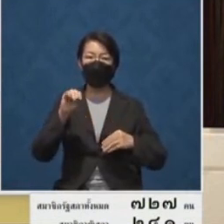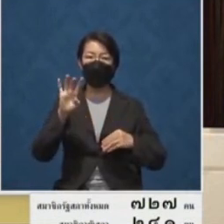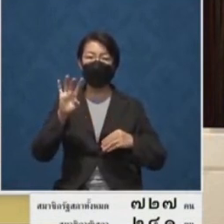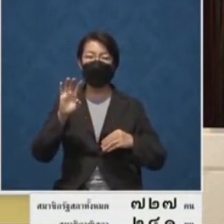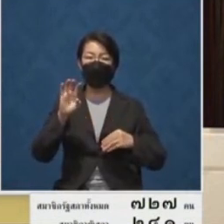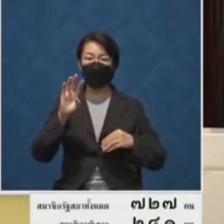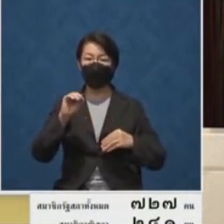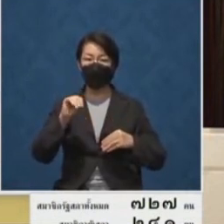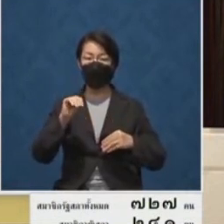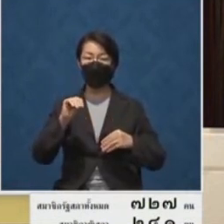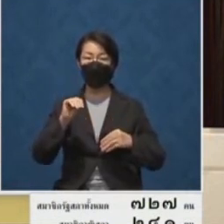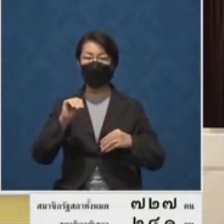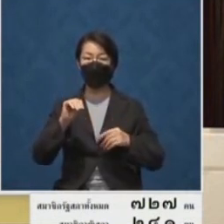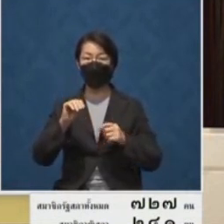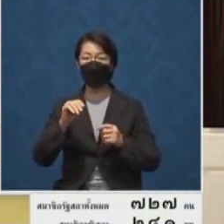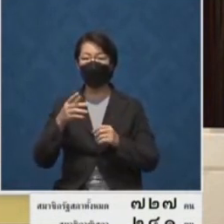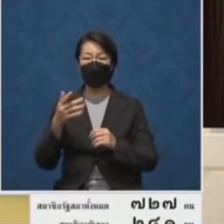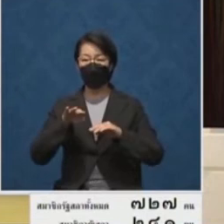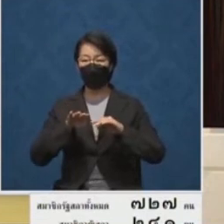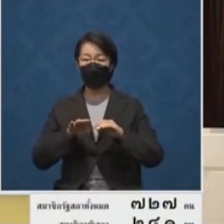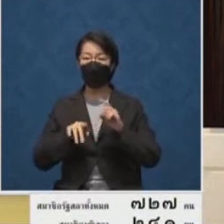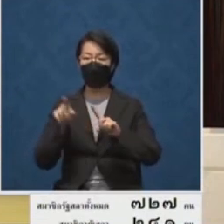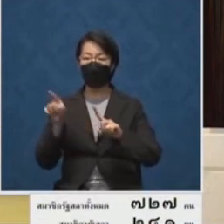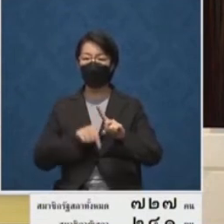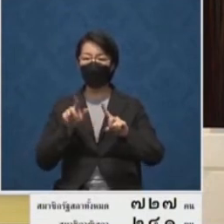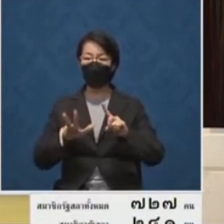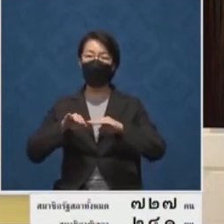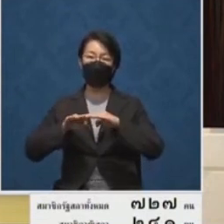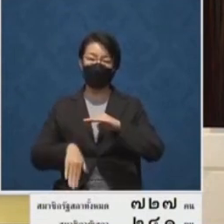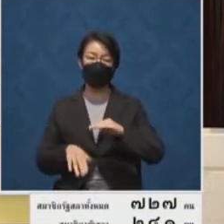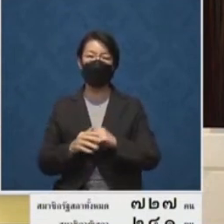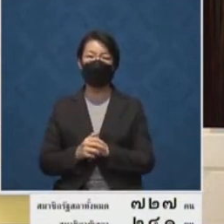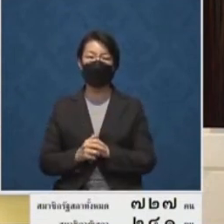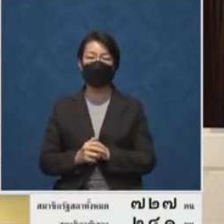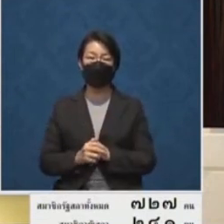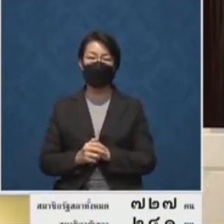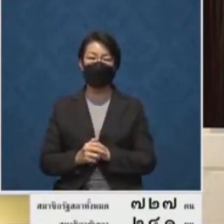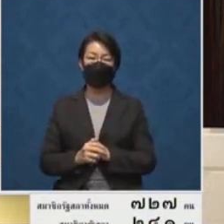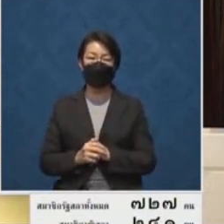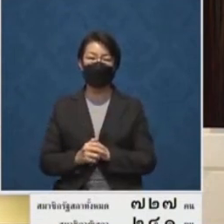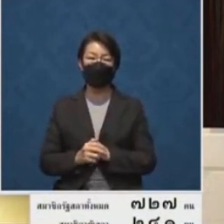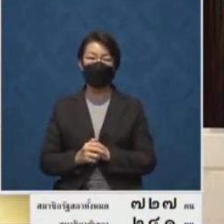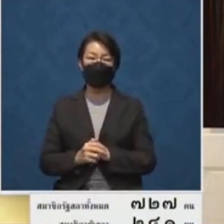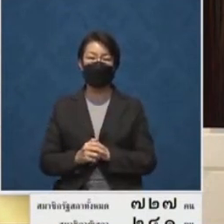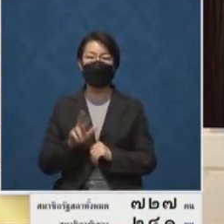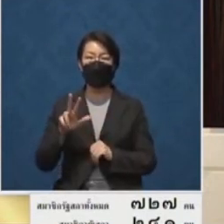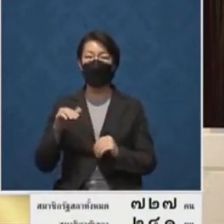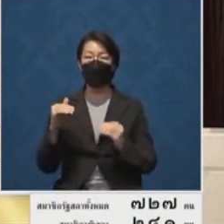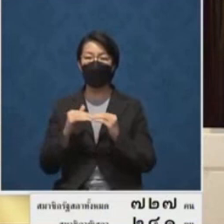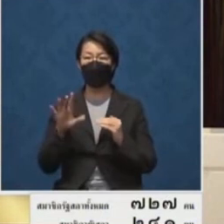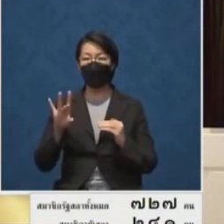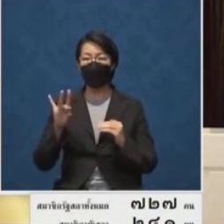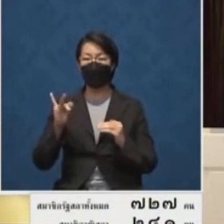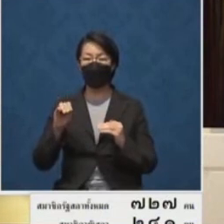ฒิสภาเห็นชอบจำนวน40คะแนนซึ่งน้อยกว่า1ใน3ของจำนวนสมาชิกทั้งหมด